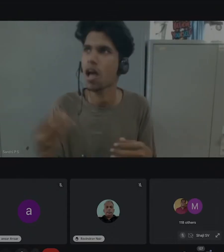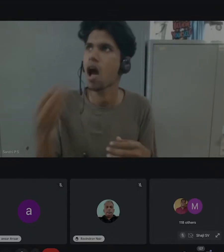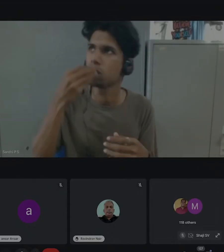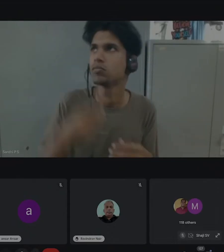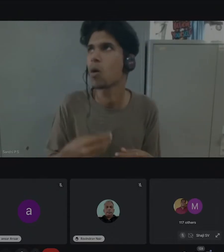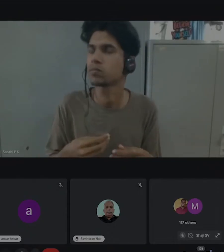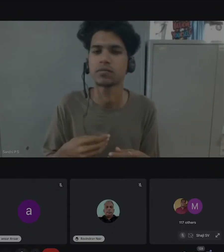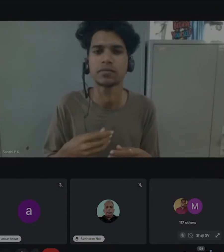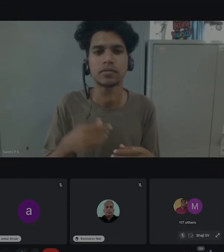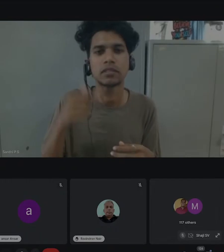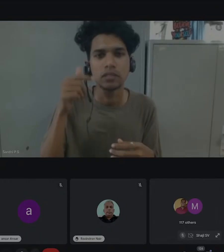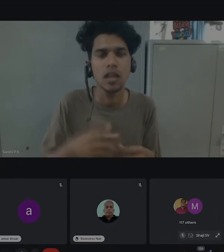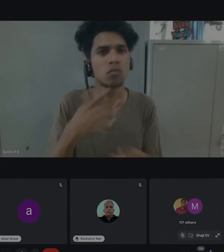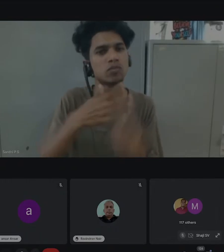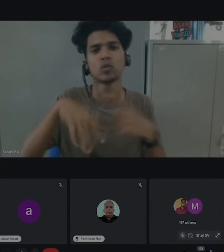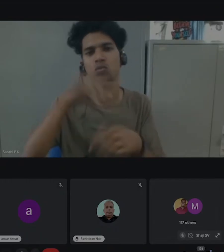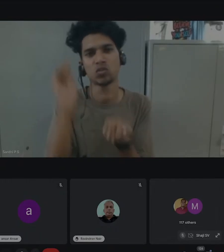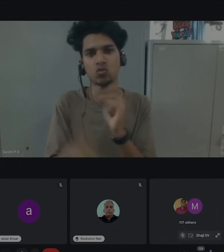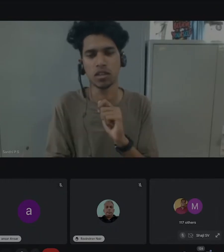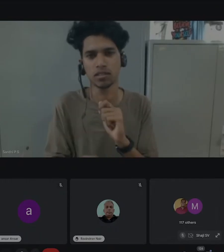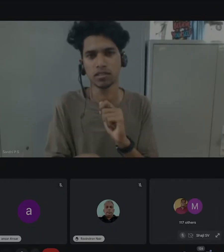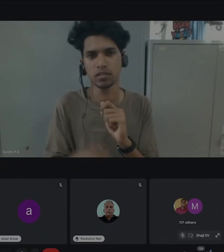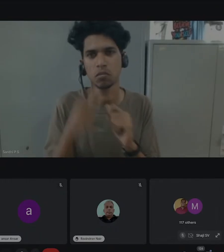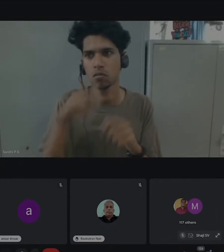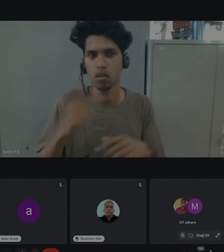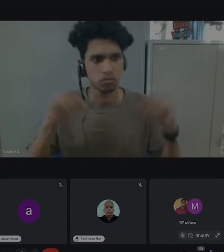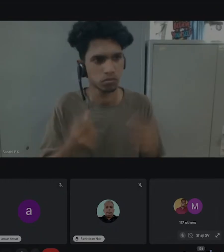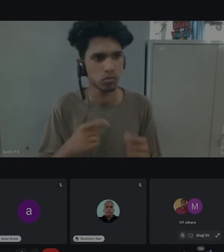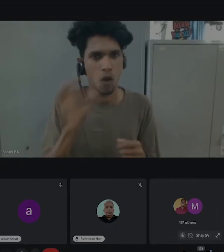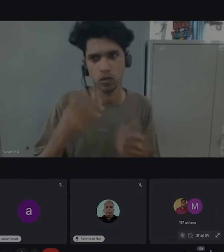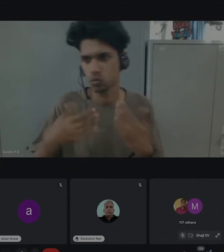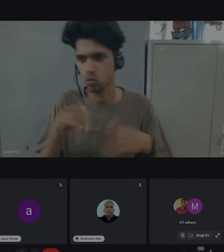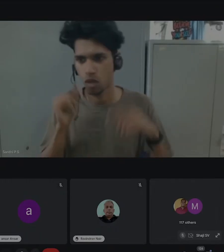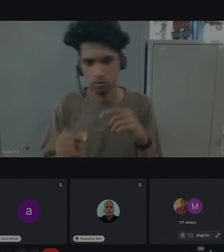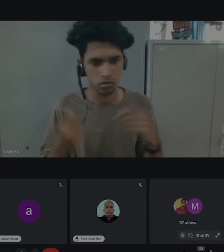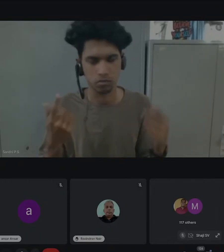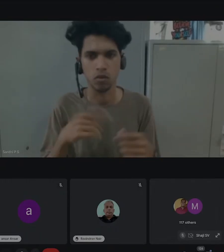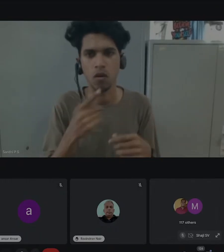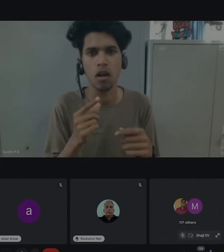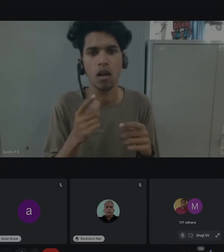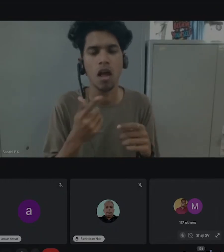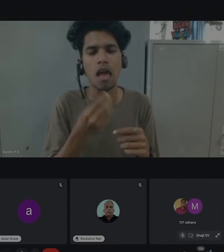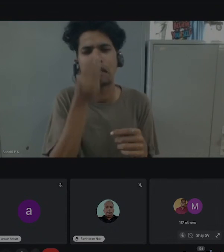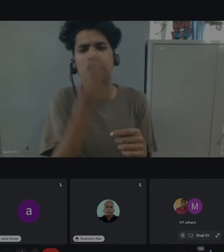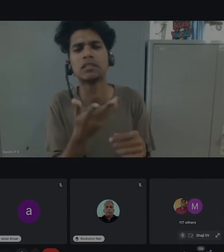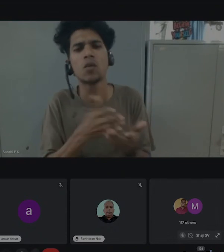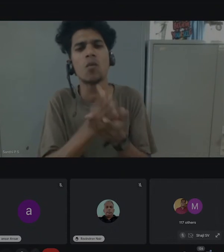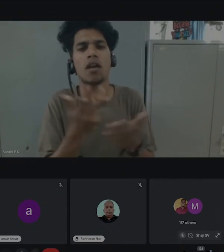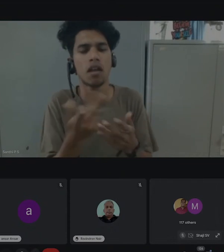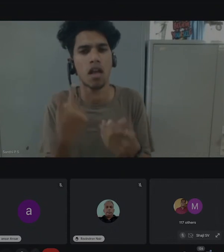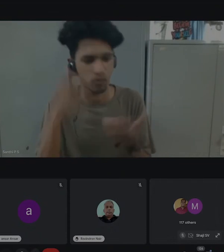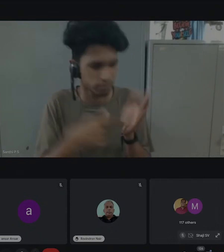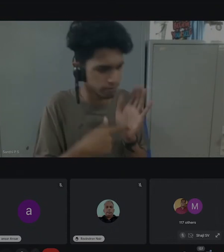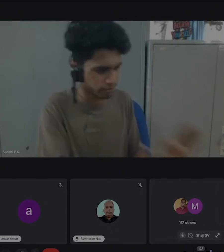മാറിയതോടുകൂടി എല്ലാ ആൾക്കാരും എളുപ്പത്തിന് രാവിലെ വേഗത്തിൽ ഓഫീസിൽ പോകാനുള്ള തിരക്കിലെല്ലാം ഇതുപോലെ വീഡിയോ കാണിച്ചെല്ലാം ഭക്ഷണം കൊടുക്കാറുണ്ട്. അത് ഒരു കാരണവശാലും